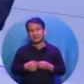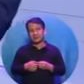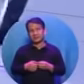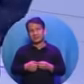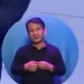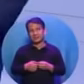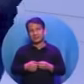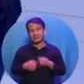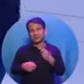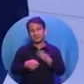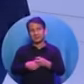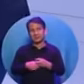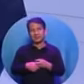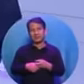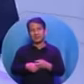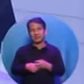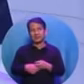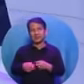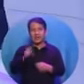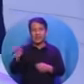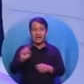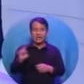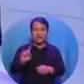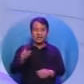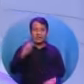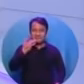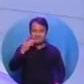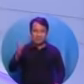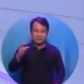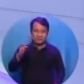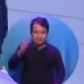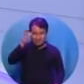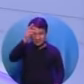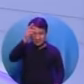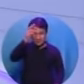Okay, hirap natin signal. Sir, ito na lang. Ano ba yung paborito kong manok?